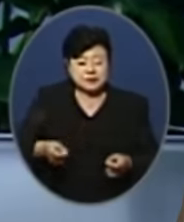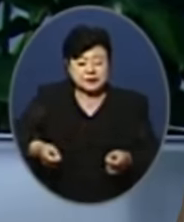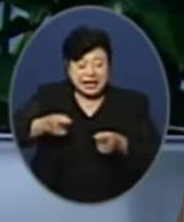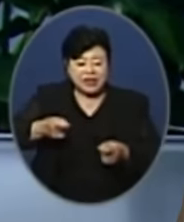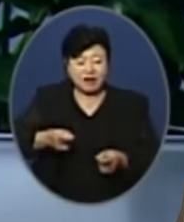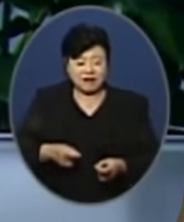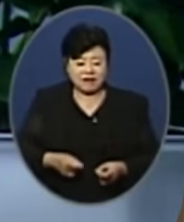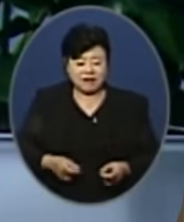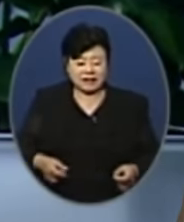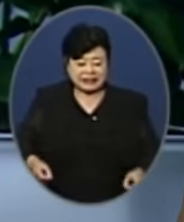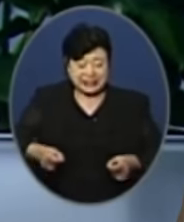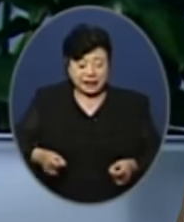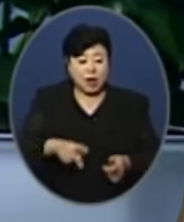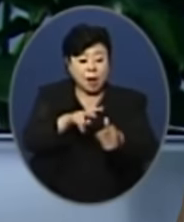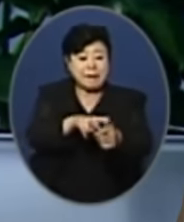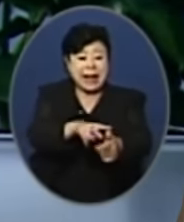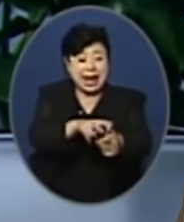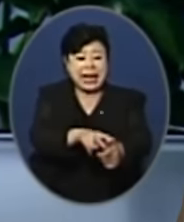쇳조각을 땡김으로